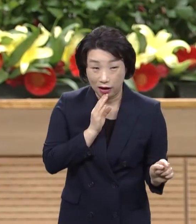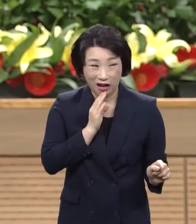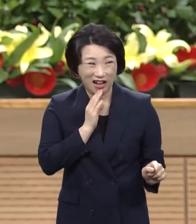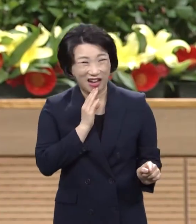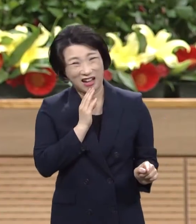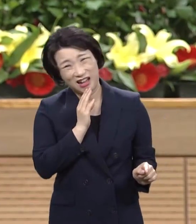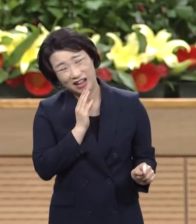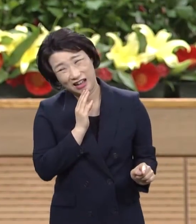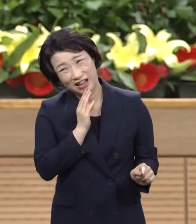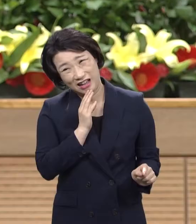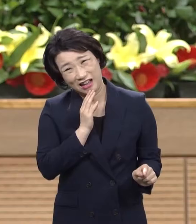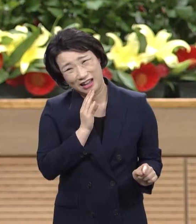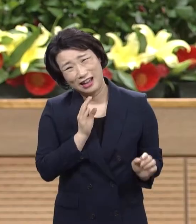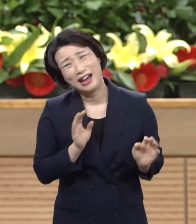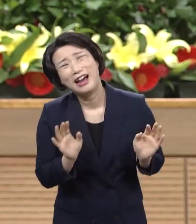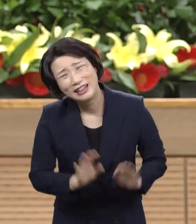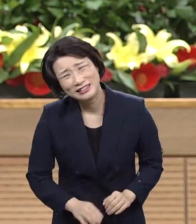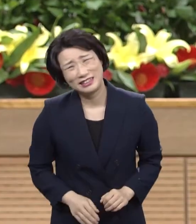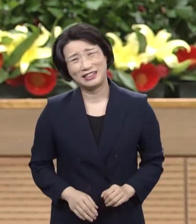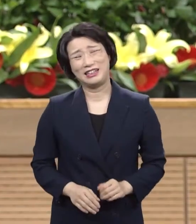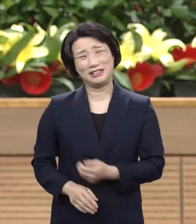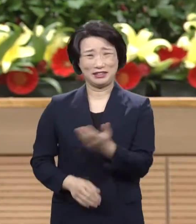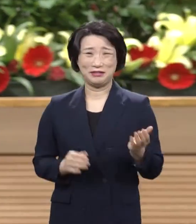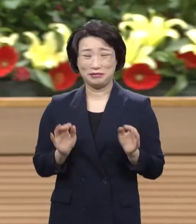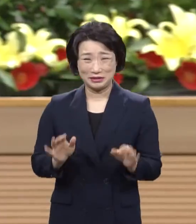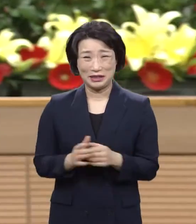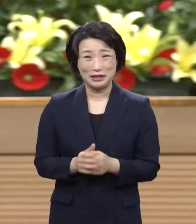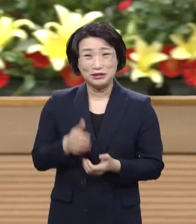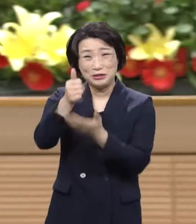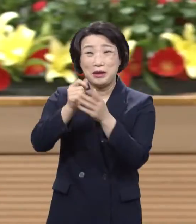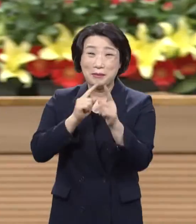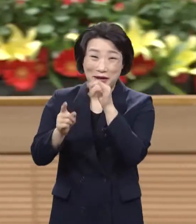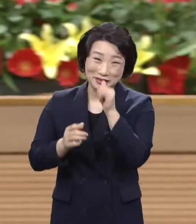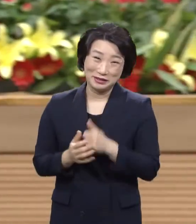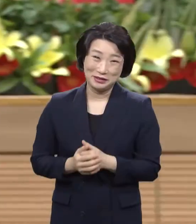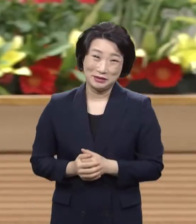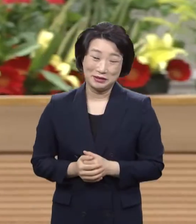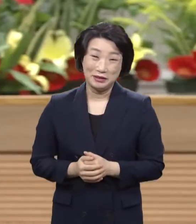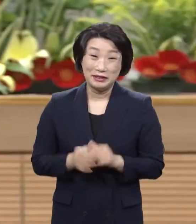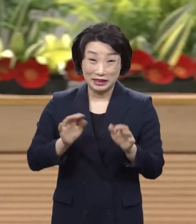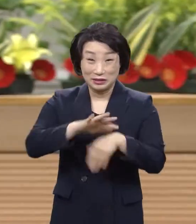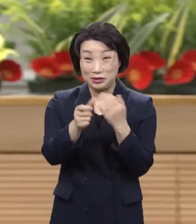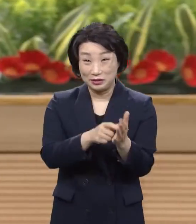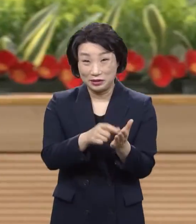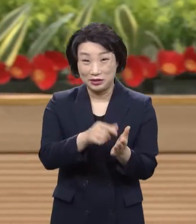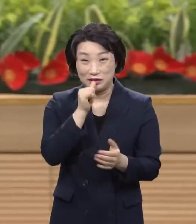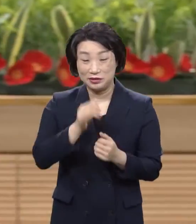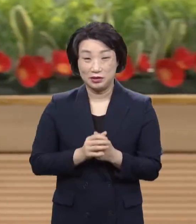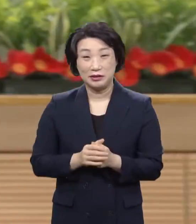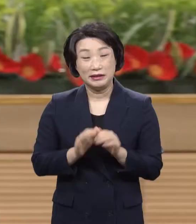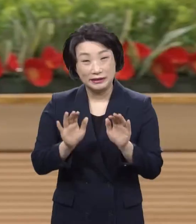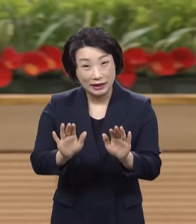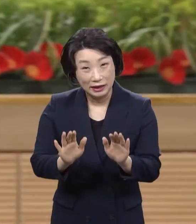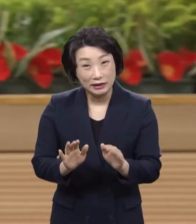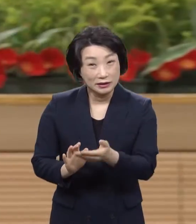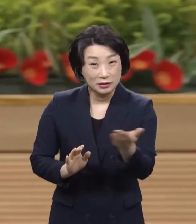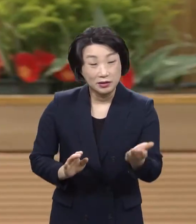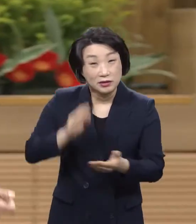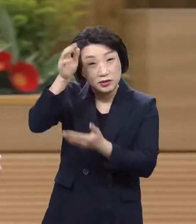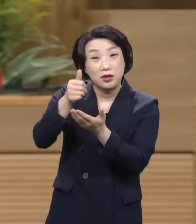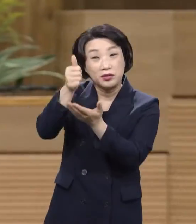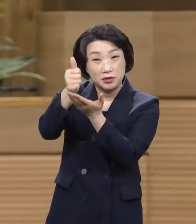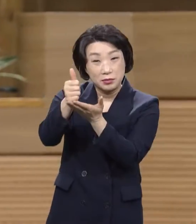아이고 이거는 아니지. 그러니까 주님이 뭐라고 말씀하시느냐 성경에, 야